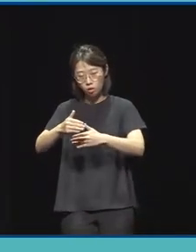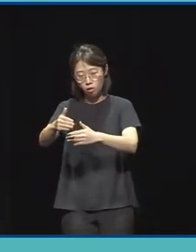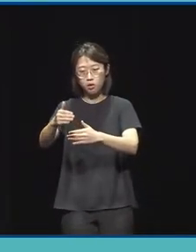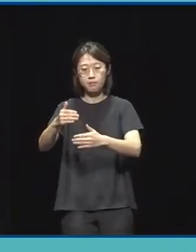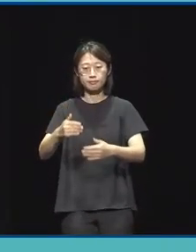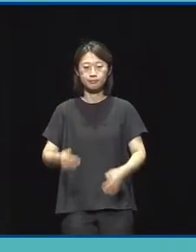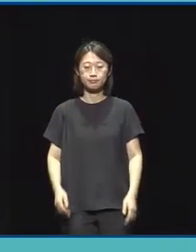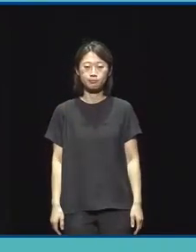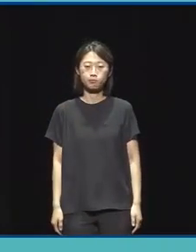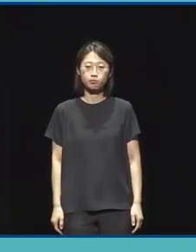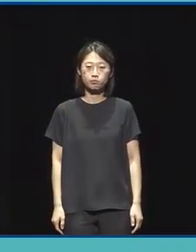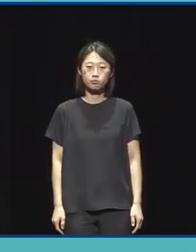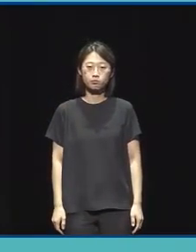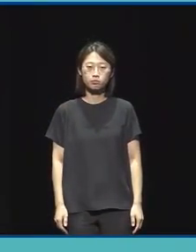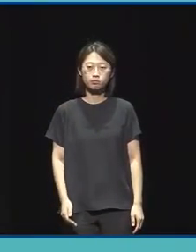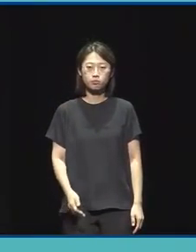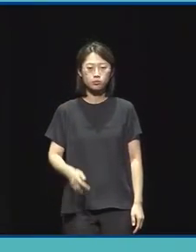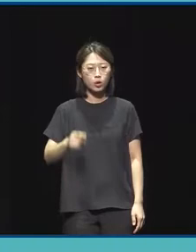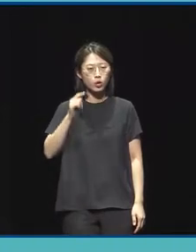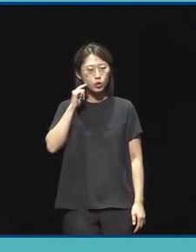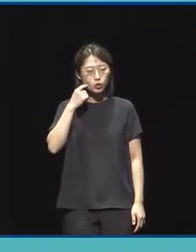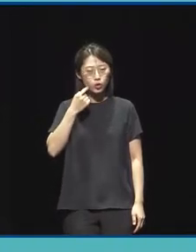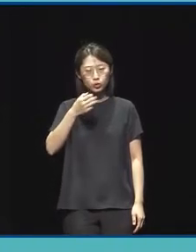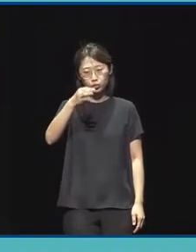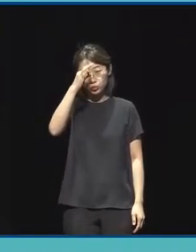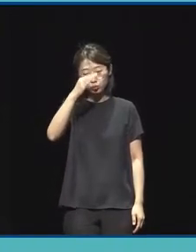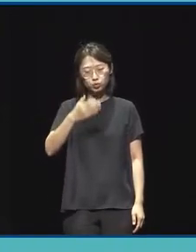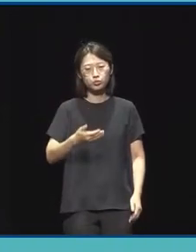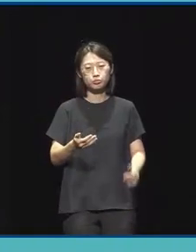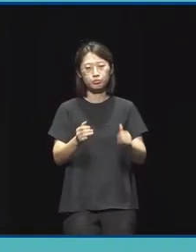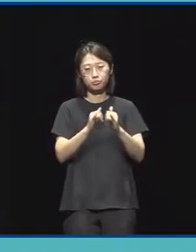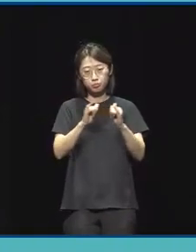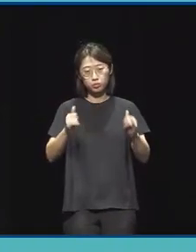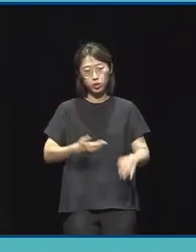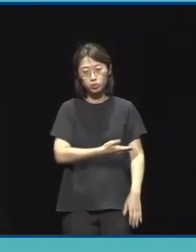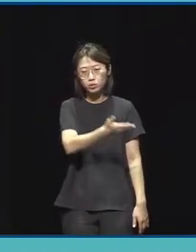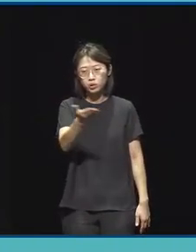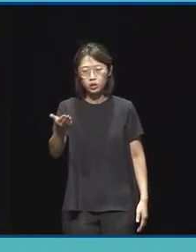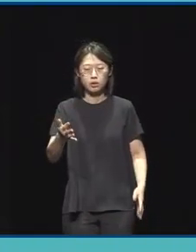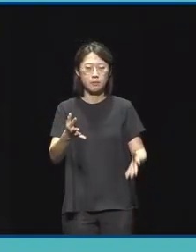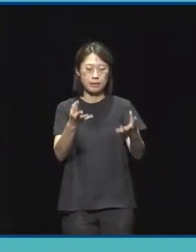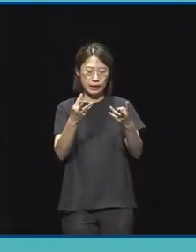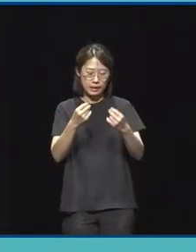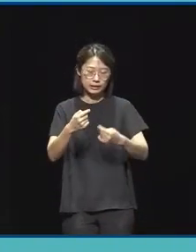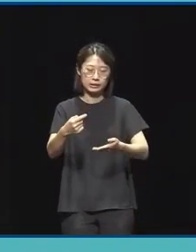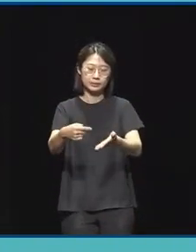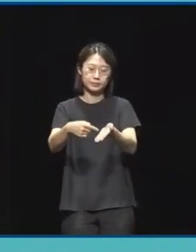등 그간 예술인들이 많이 말씀해 주신 불편사항들부터